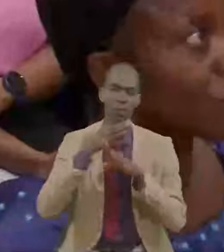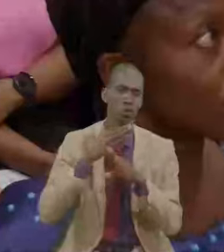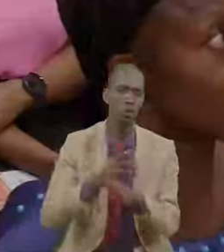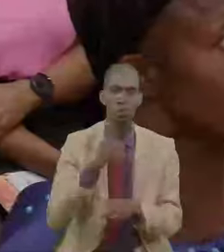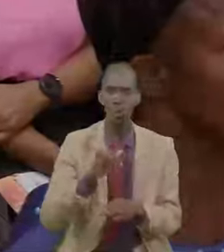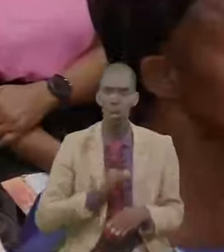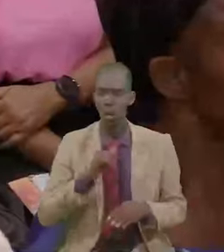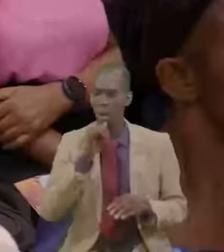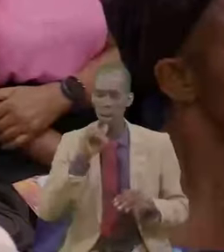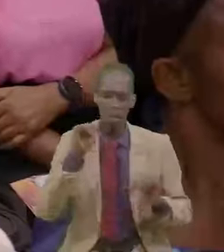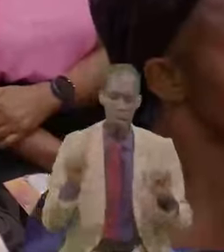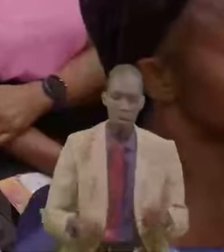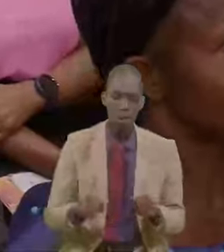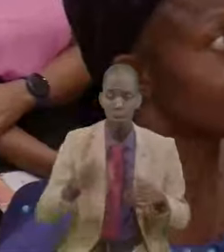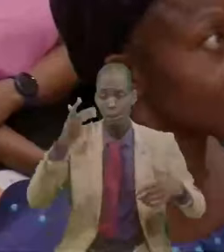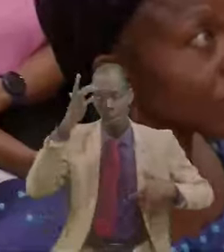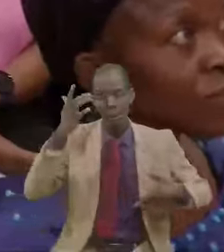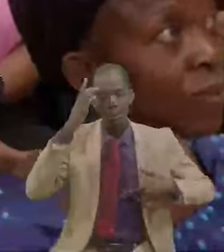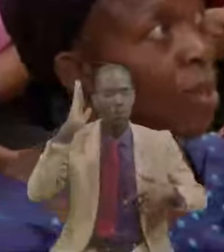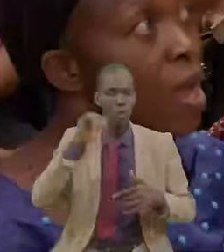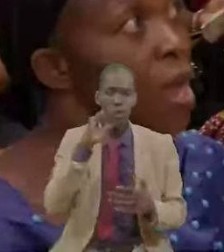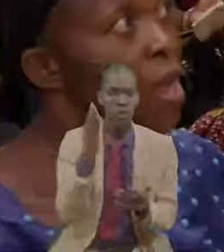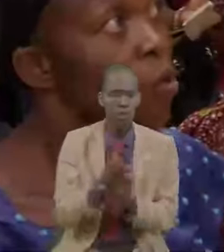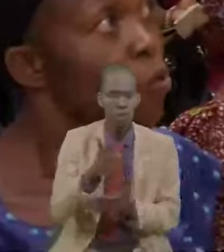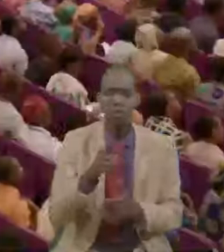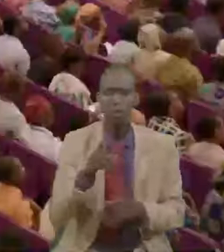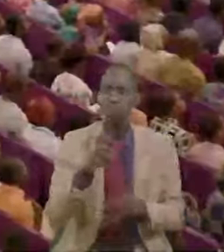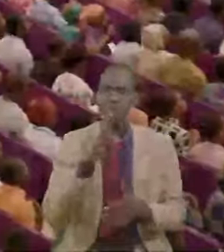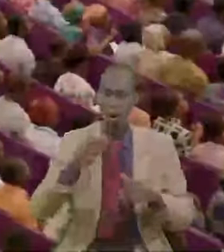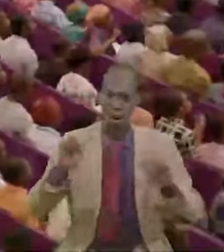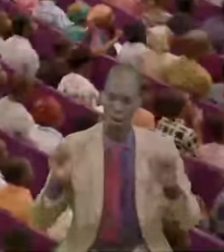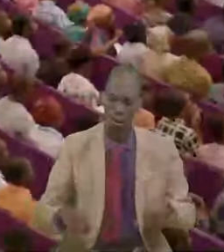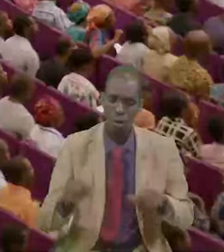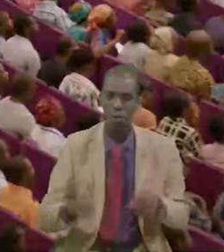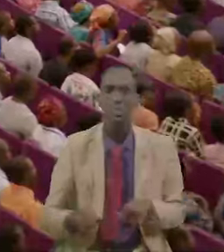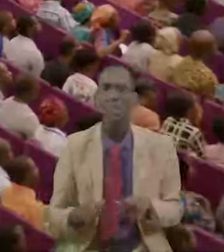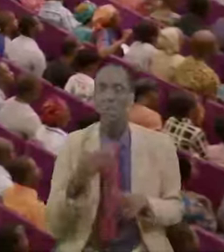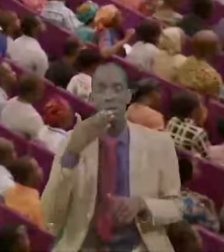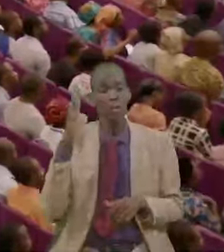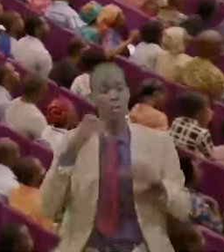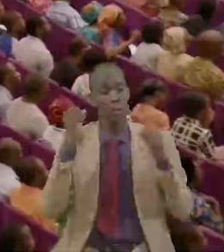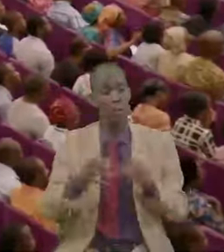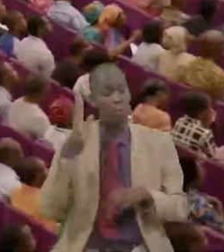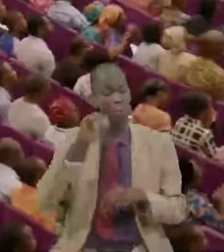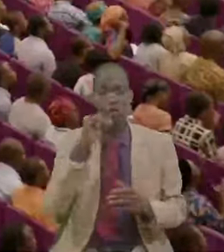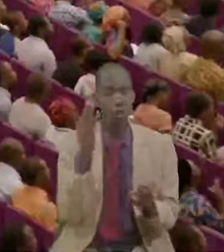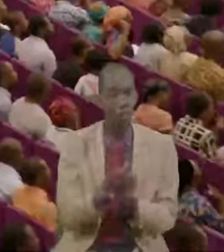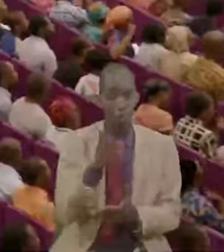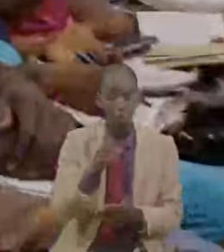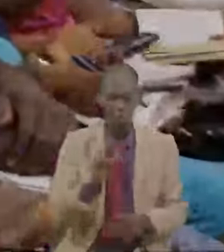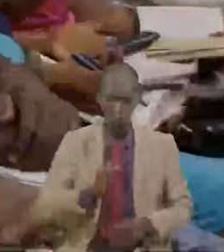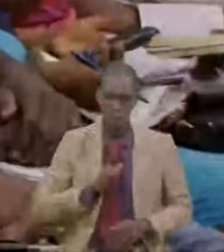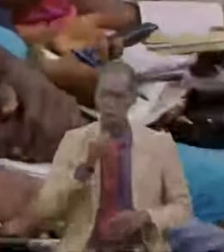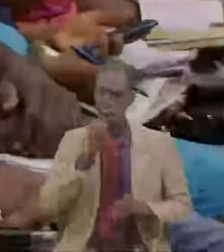capable. La maladie ne va pas m'empêcher, je suis bien capable. Les puissants maléfiques ne vont pas m'empêcher, je suis bien